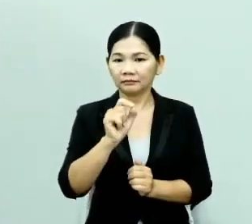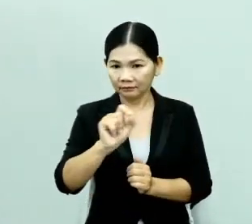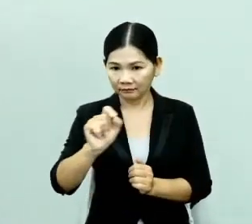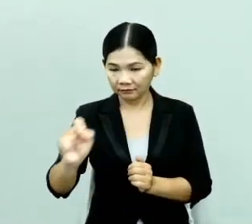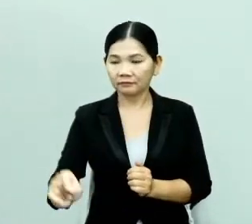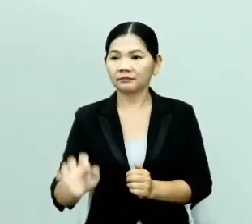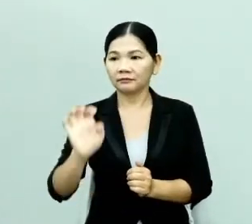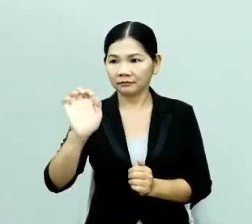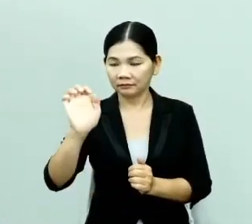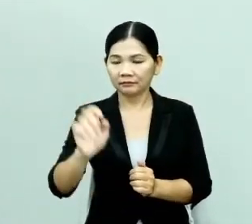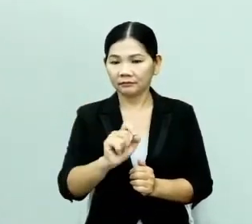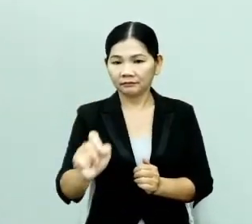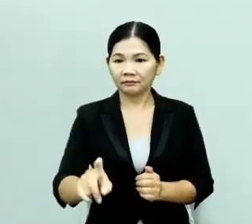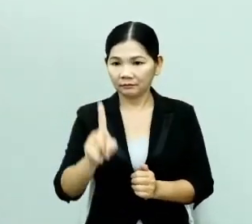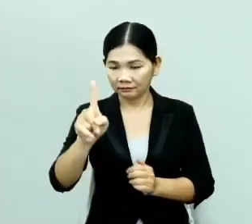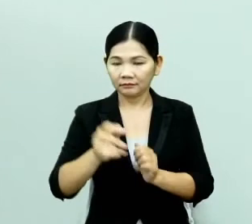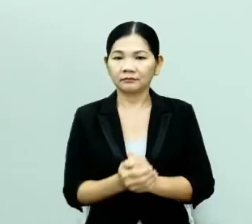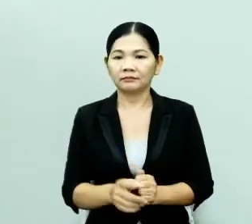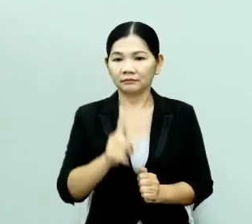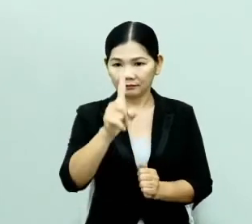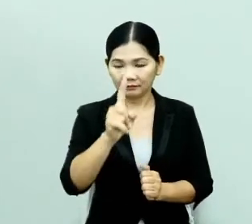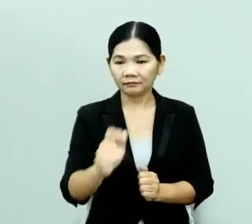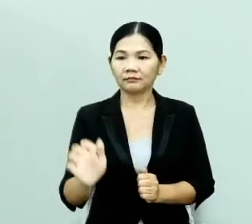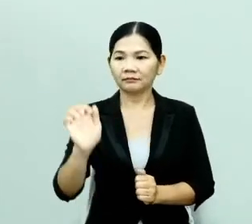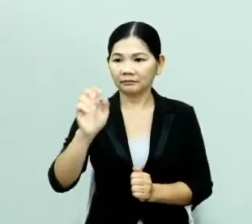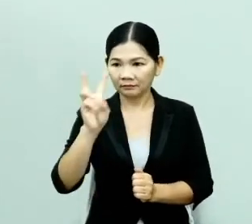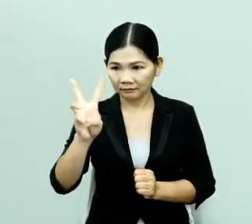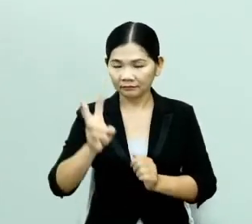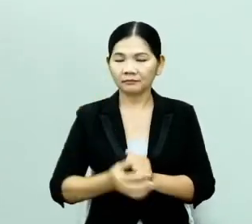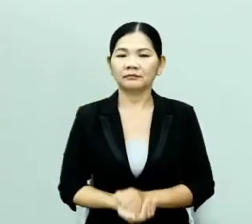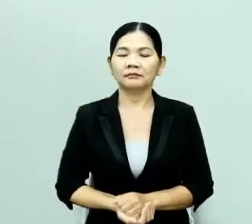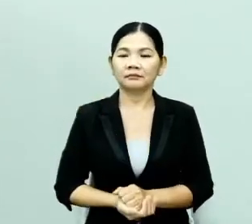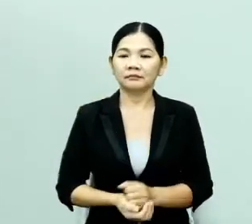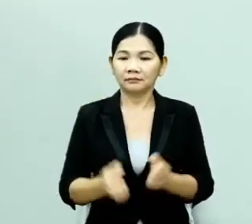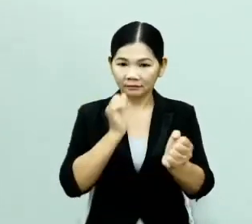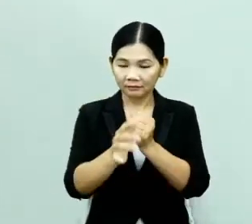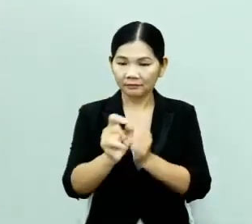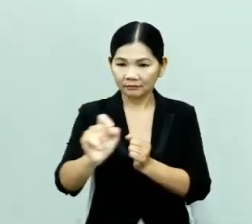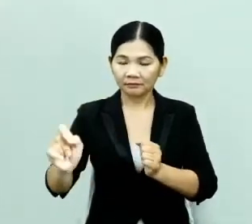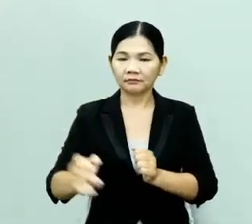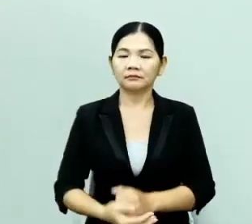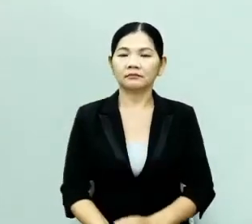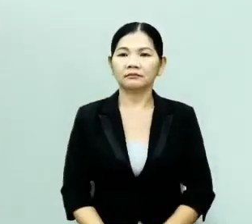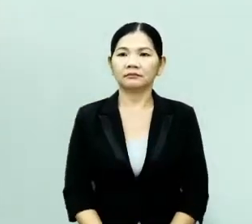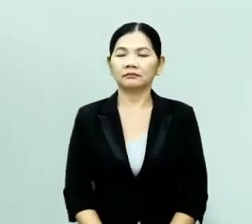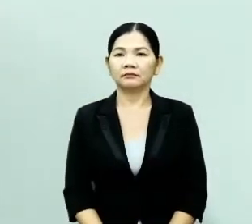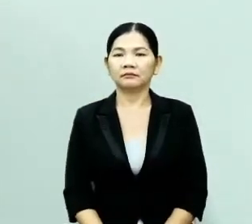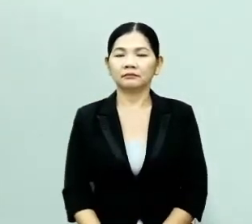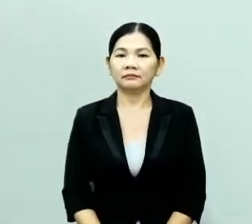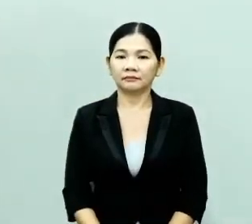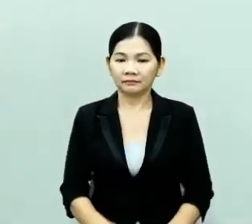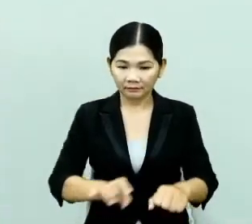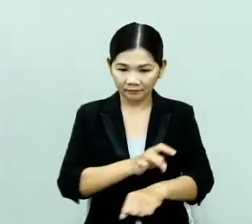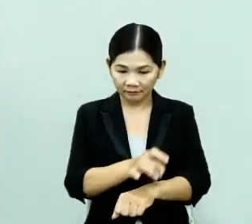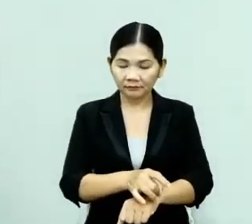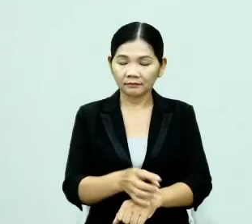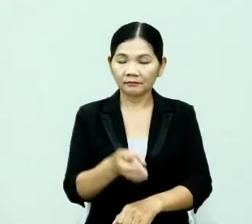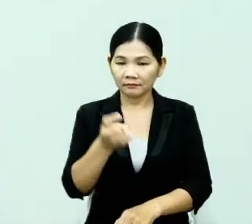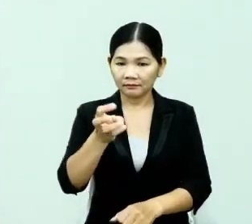រសេរ1អាន11 2 3ចាប់ដើមសរសេរចាអ្នកគ្រូទុកពេលឲ្យ